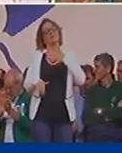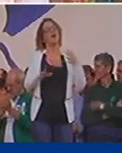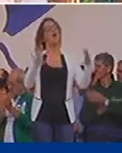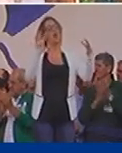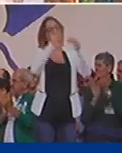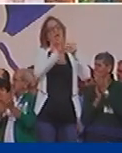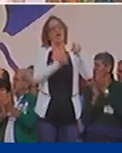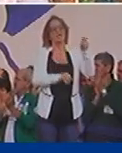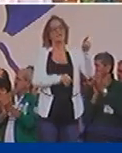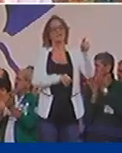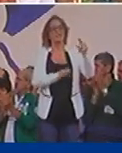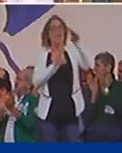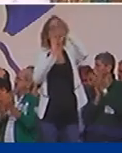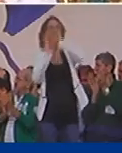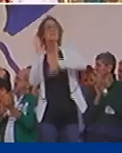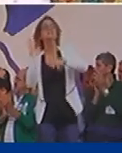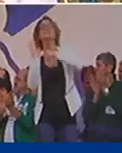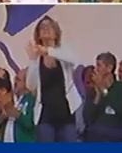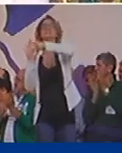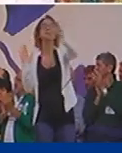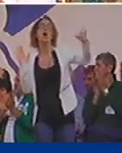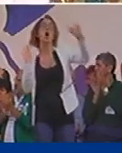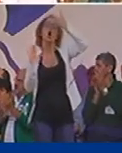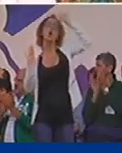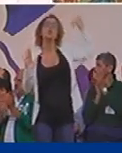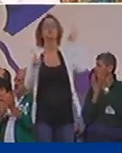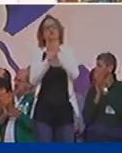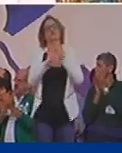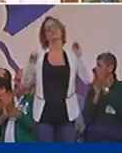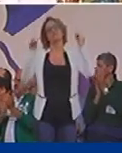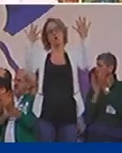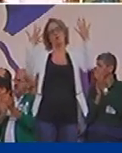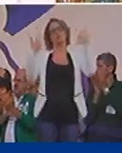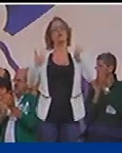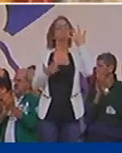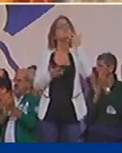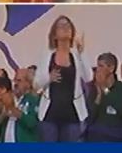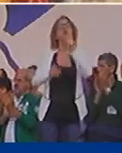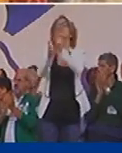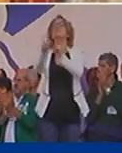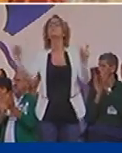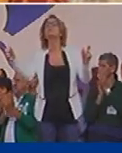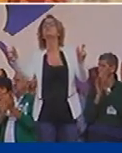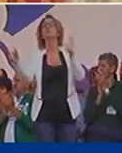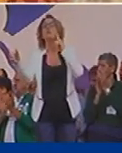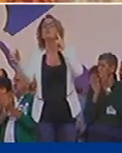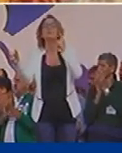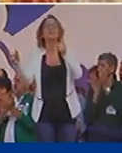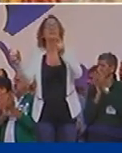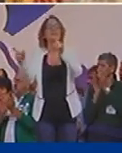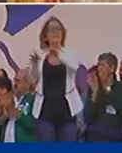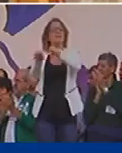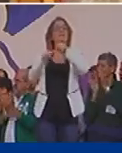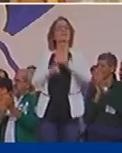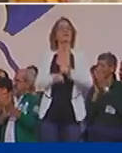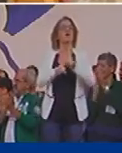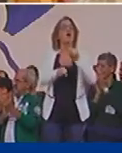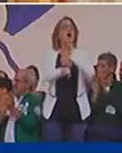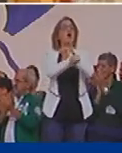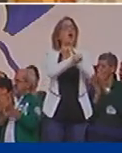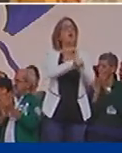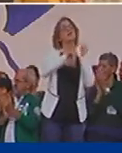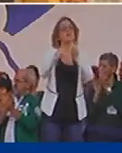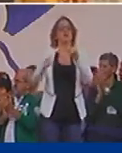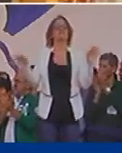nelle vostre liste l'onestà deve andare di moda. Non vogliamo gente o gentaglia che appena asciutta di galera nelle vostre liste.